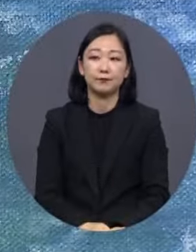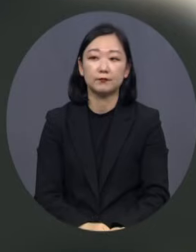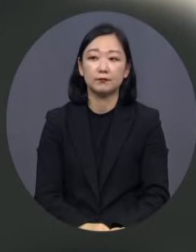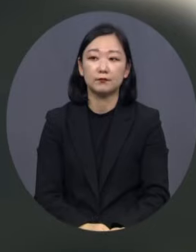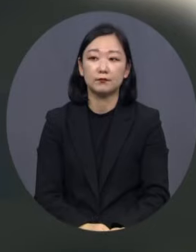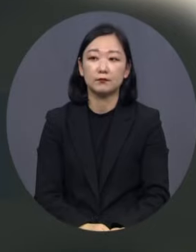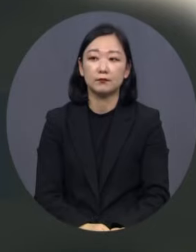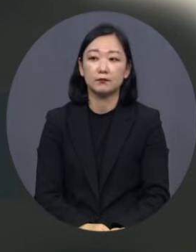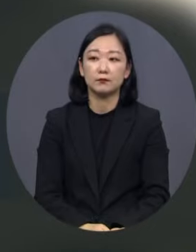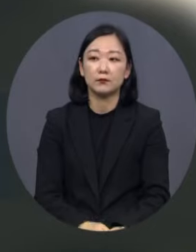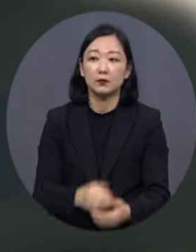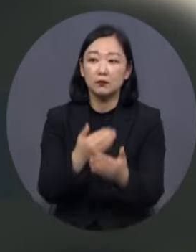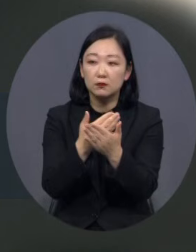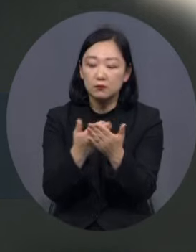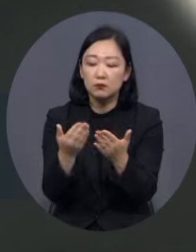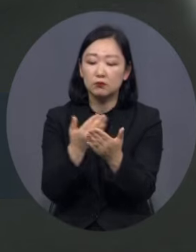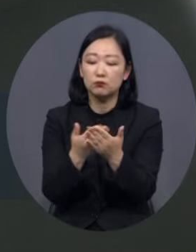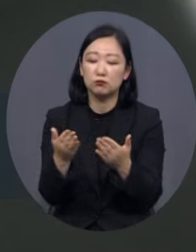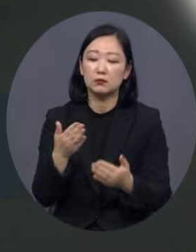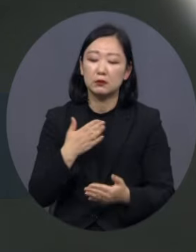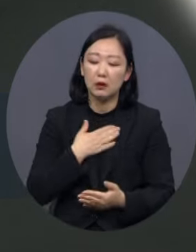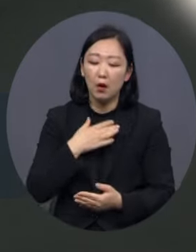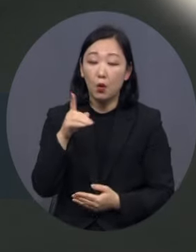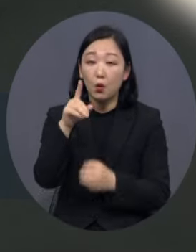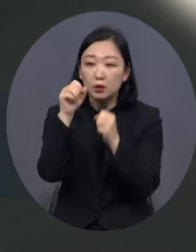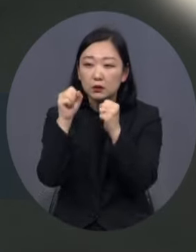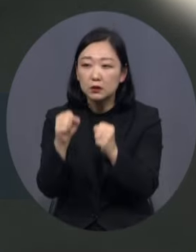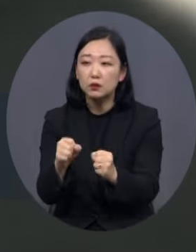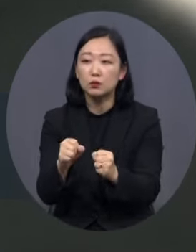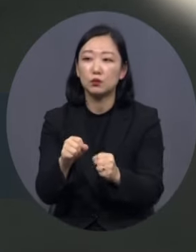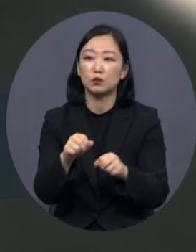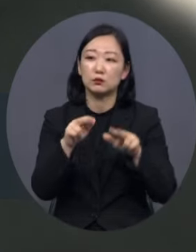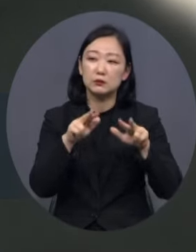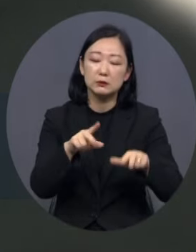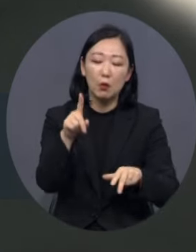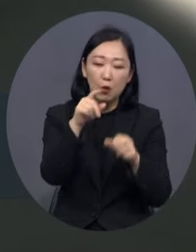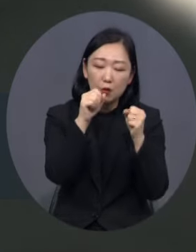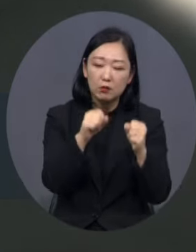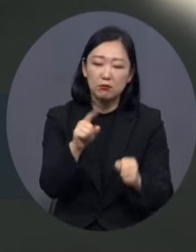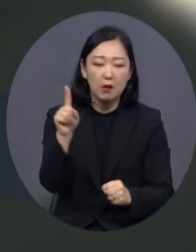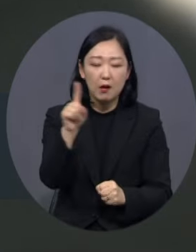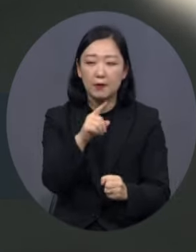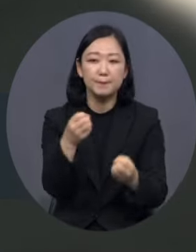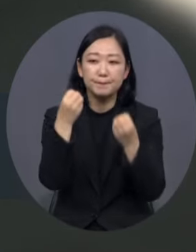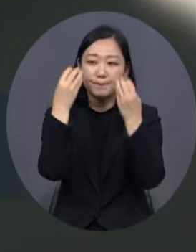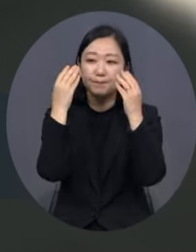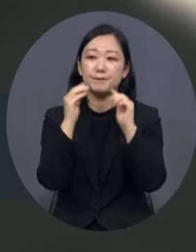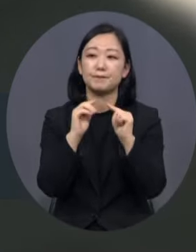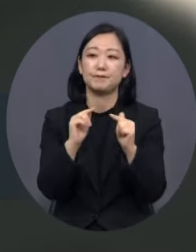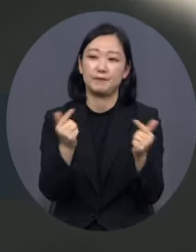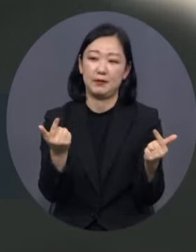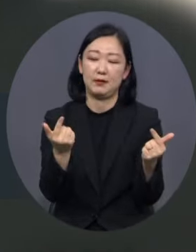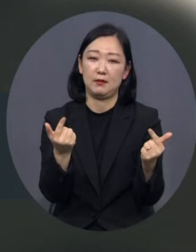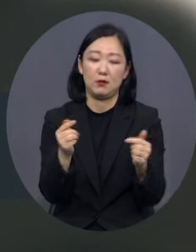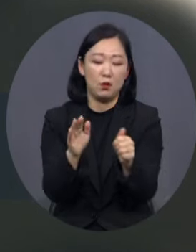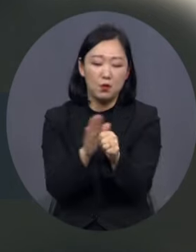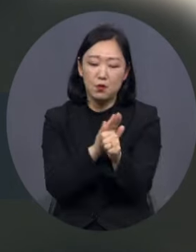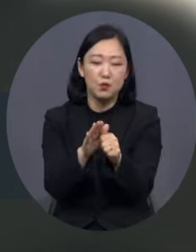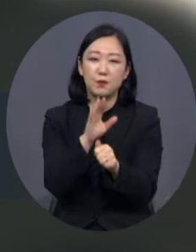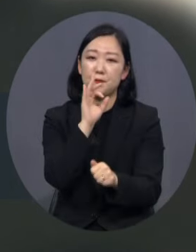나는 어디 있었고 어디 있었고 지금 이제 어디 뭐 하나도 아니죠 성 미로가 안